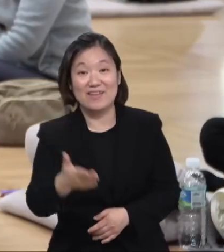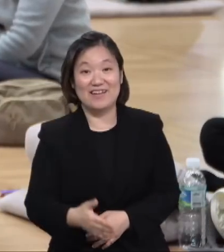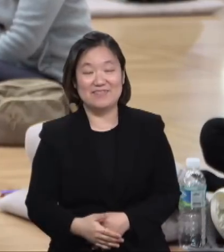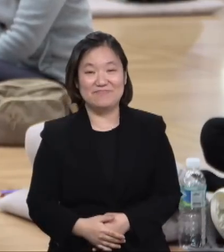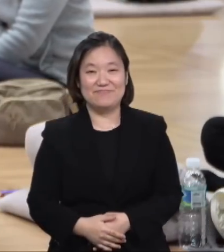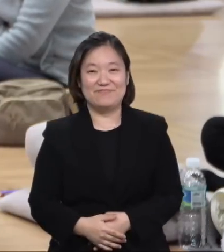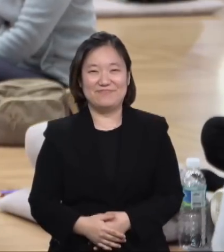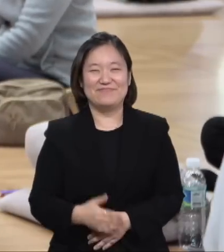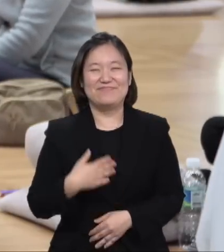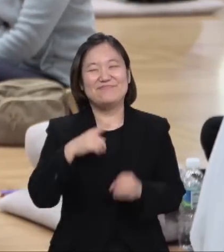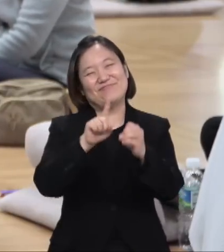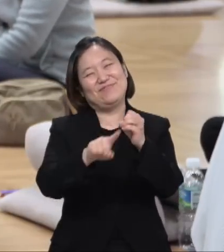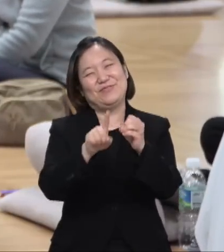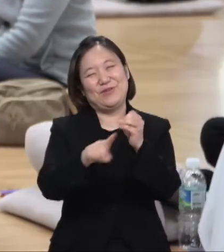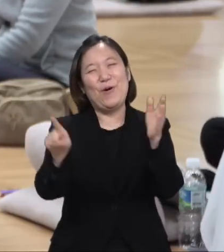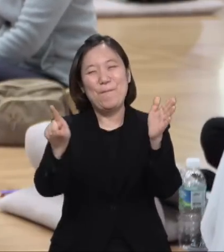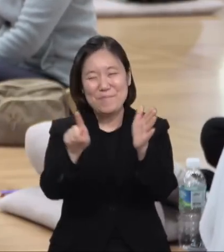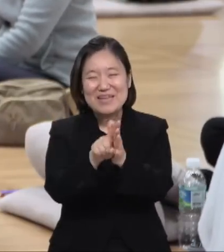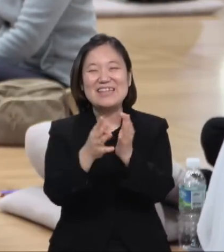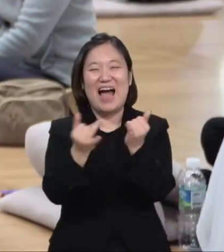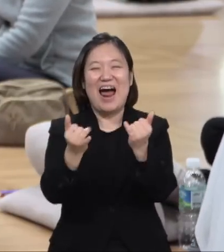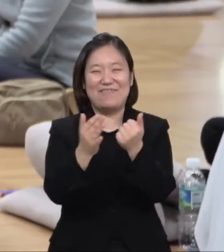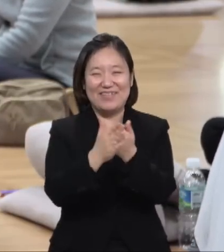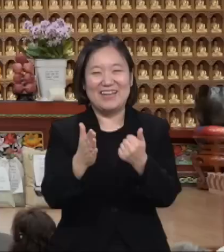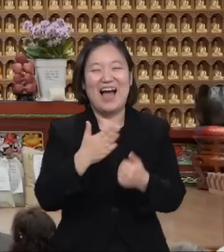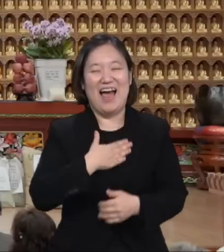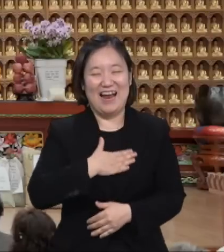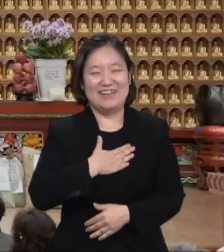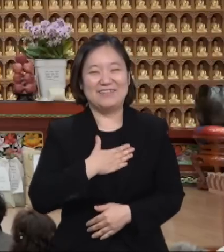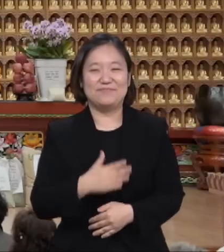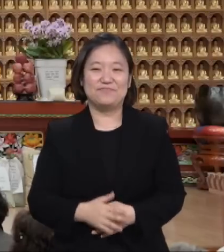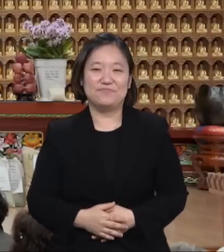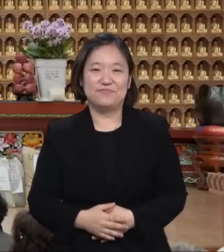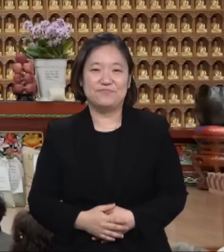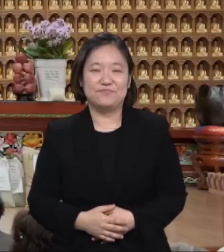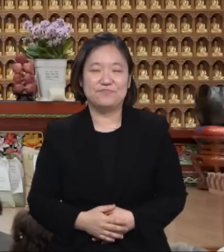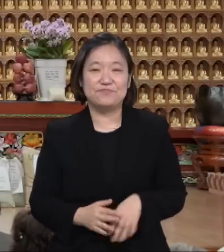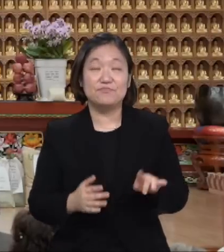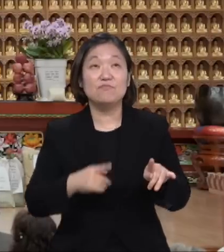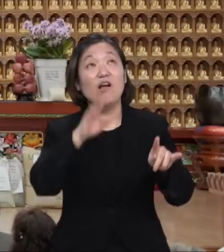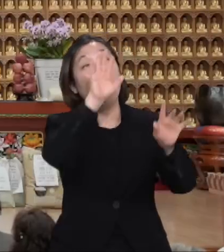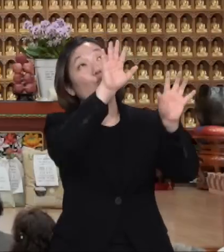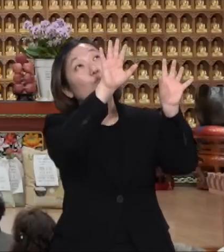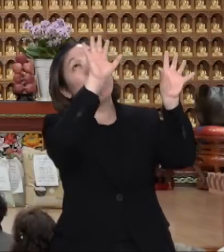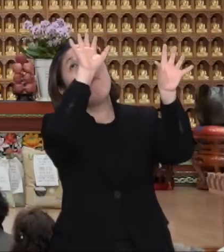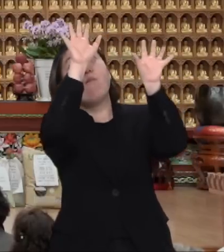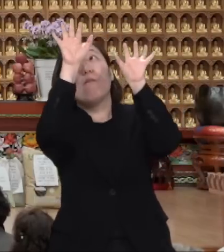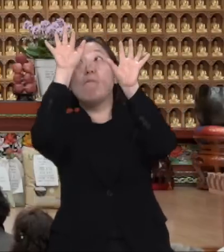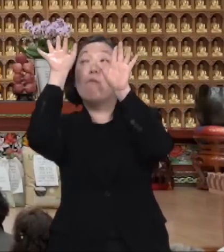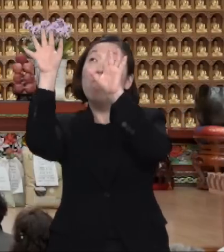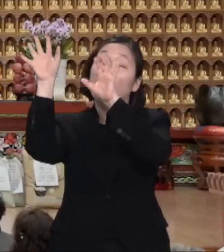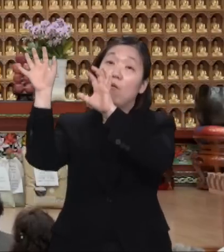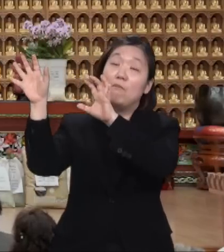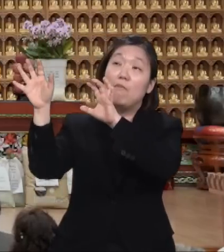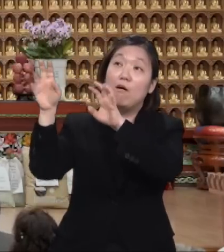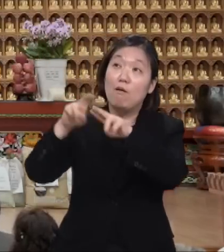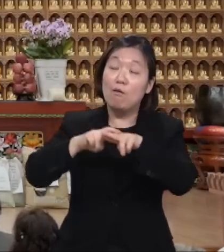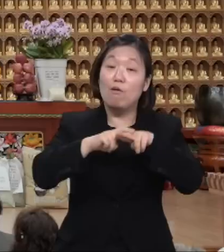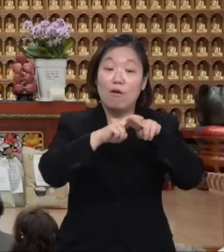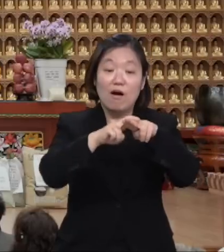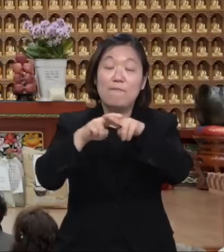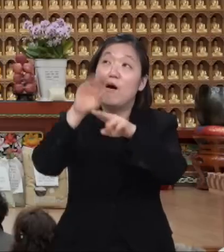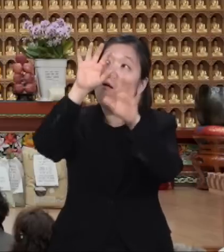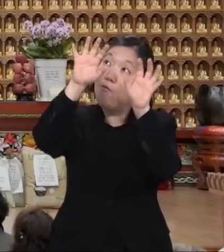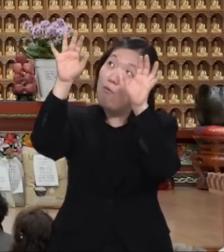신도들이니까 그래서 이렇게 천장을 보는데 감아 타고 지나가면서 천장을 보는데 유독